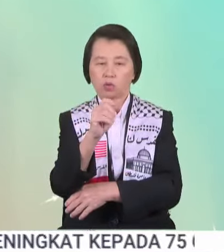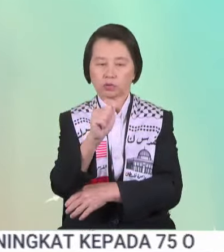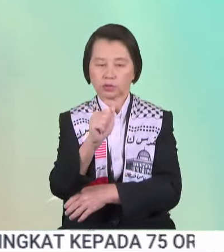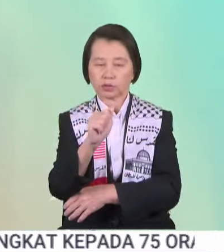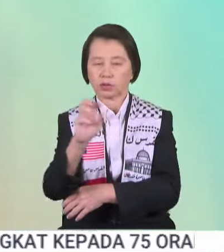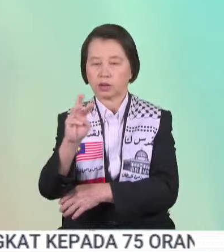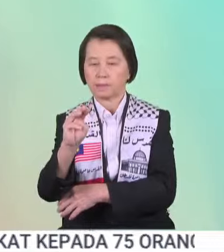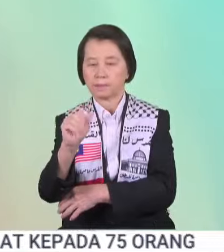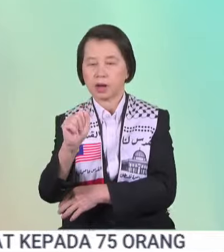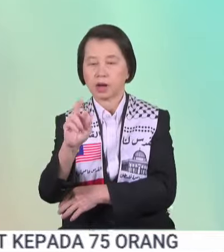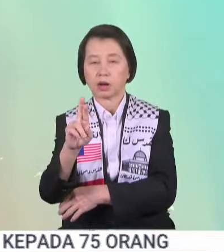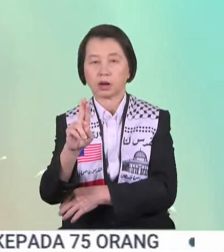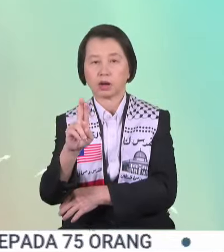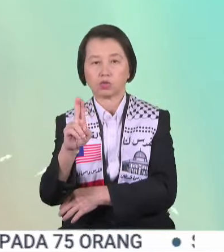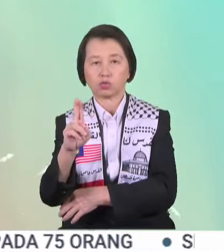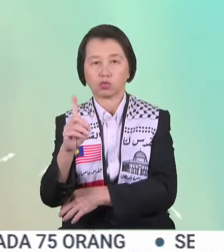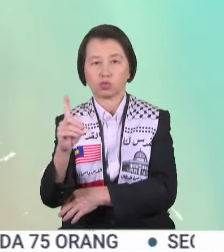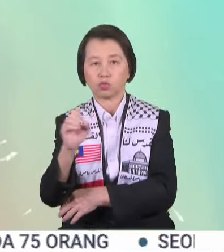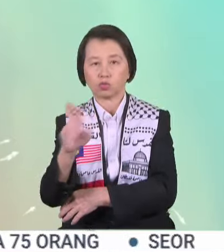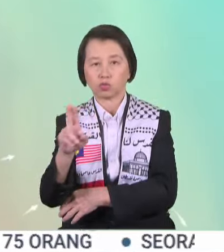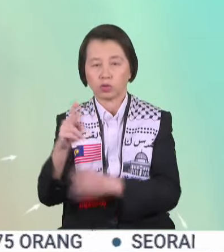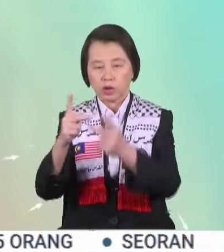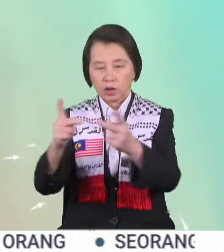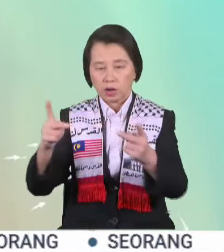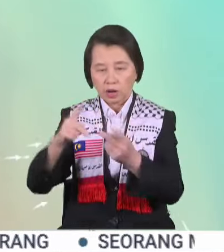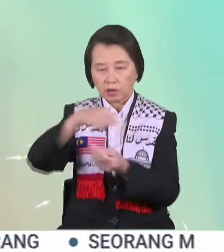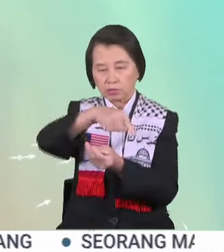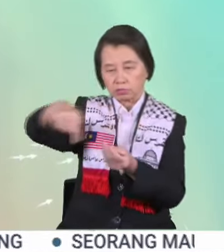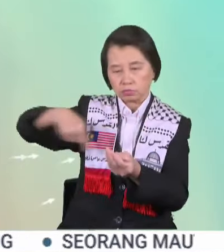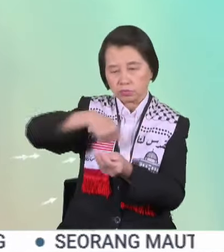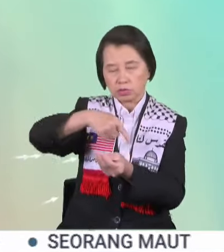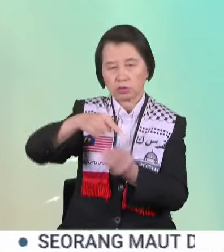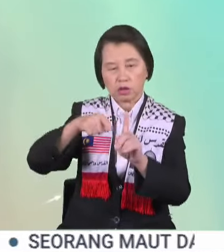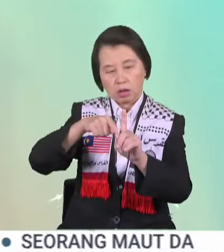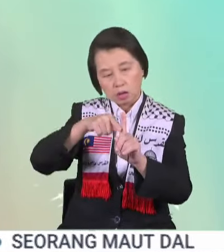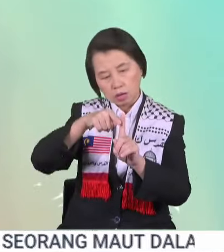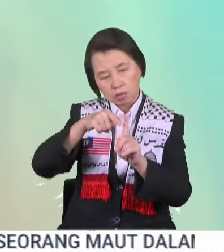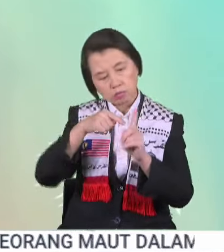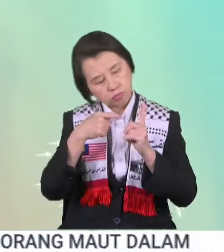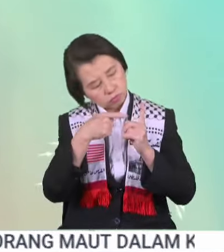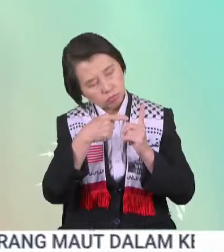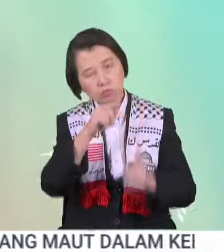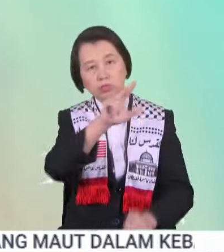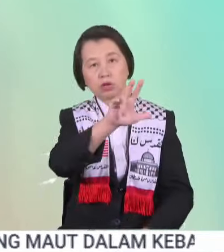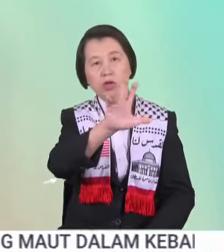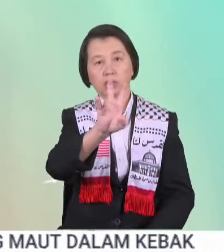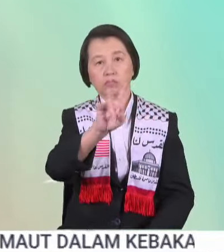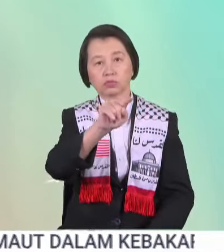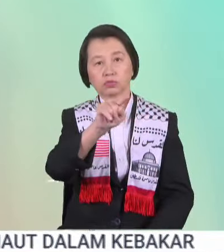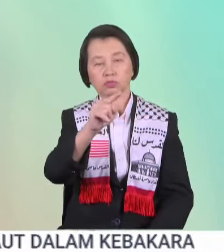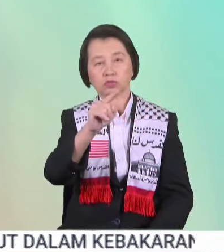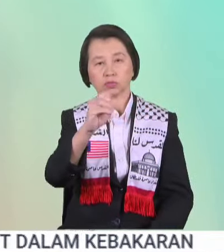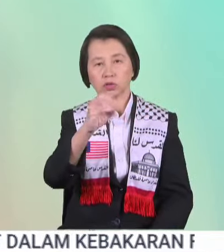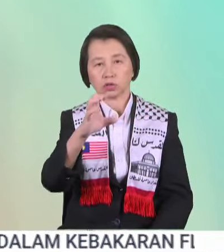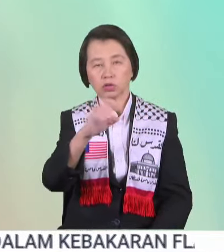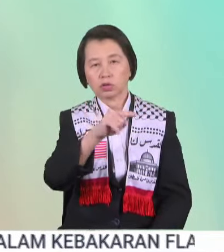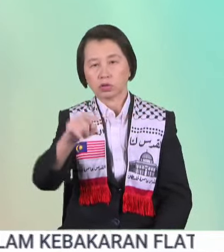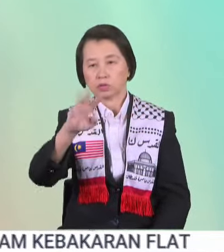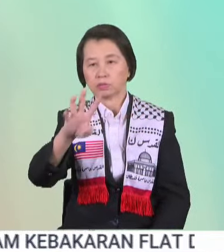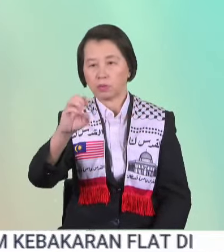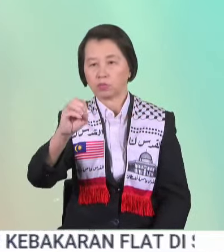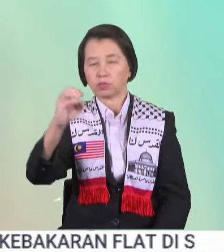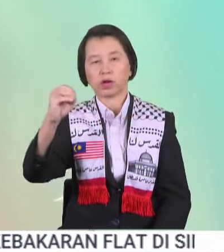melibatkan kawasan di sekitarnya dan suhu boleh mencecah daripada 37 sehingga